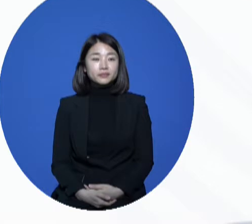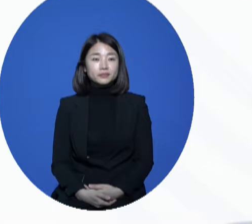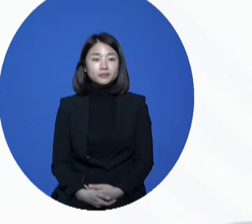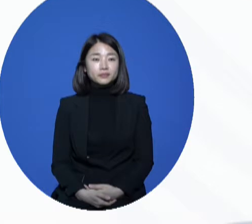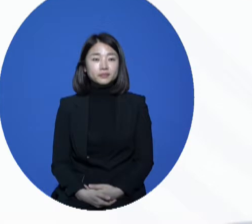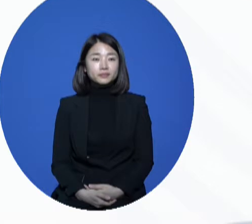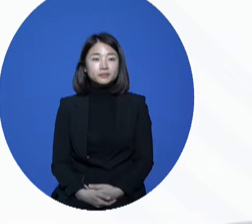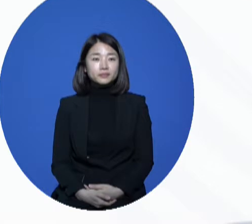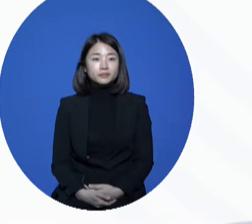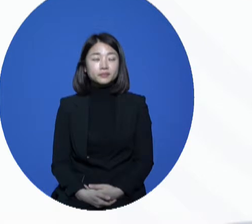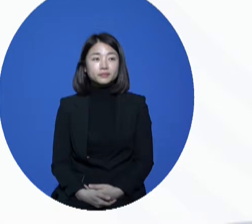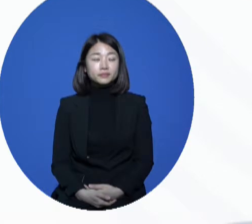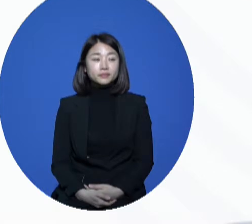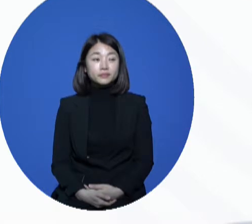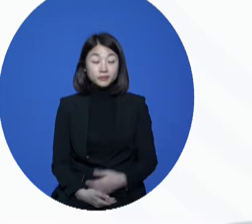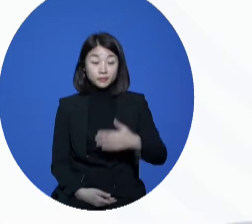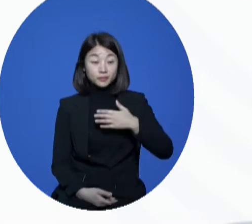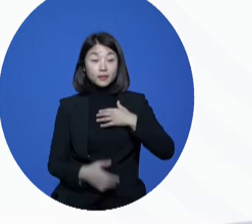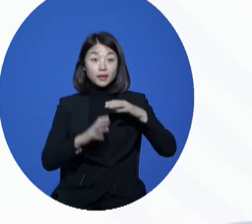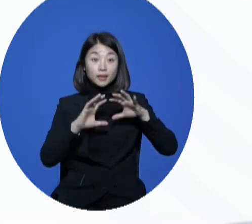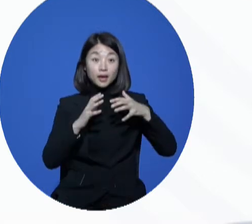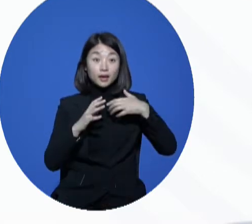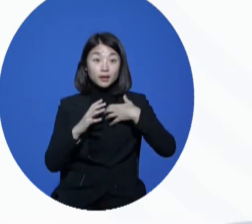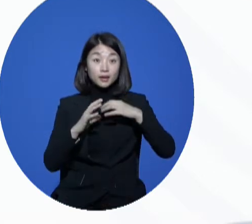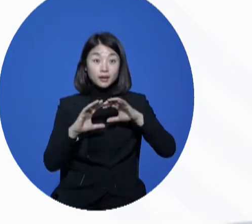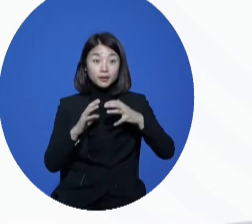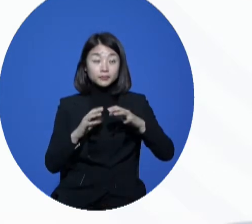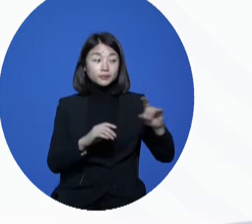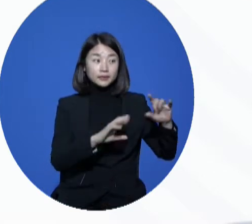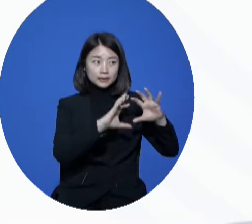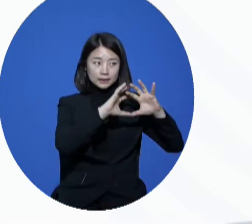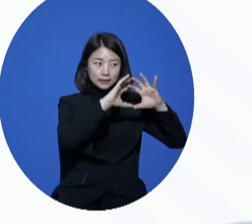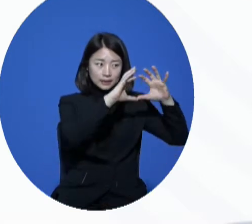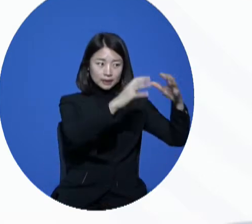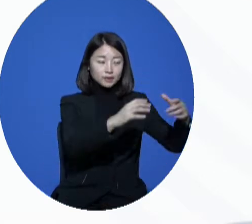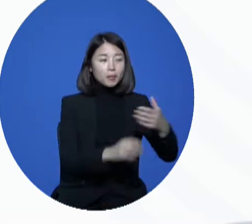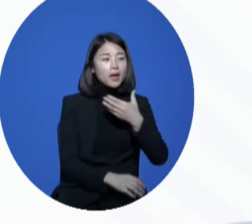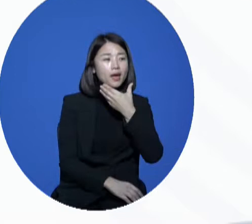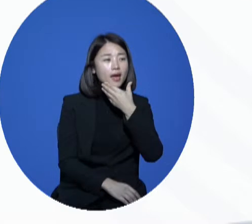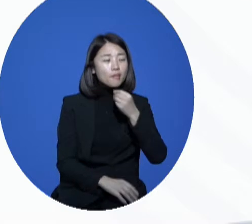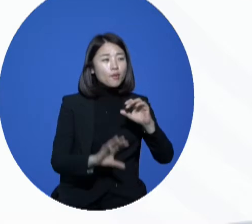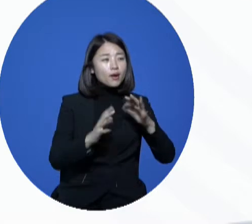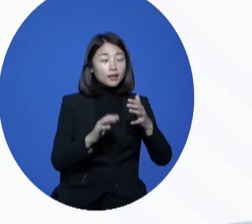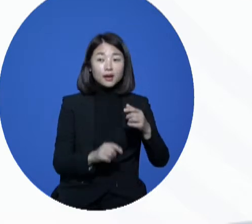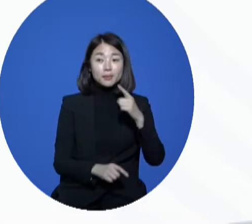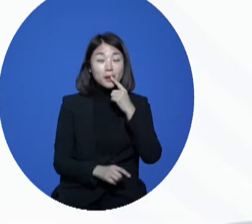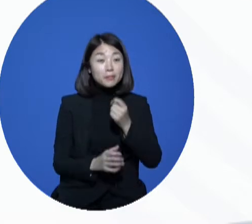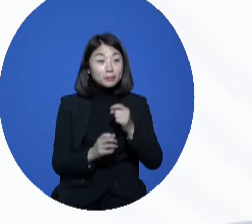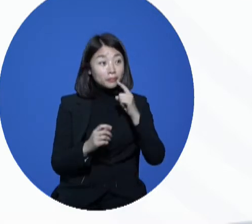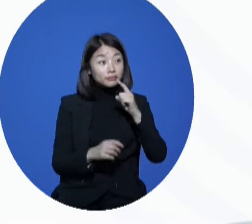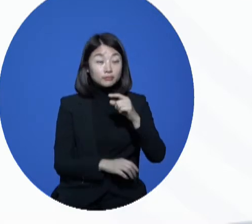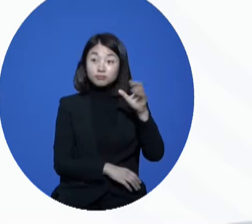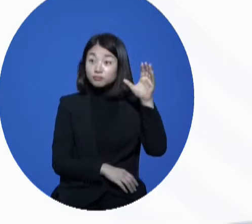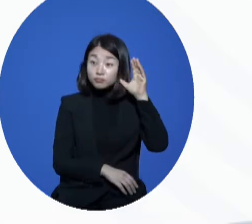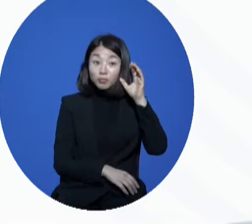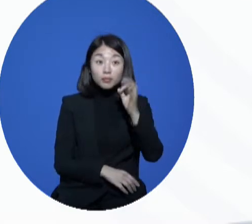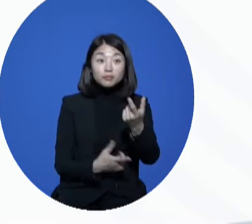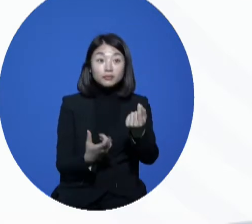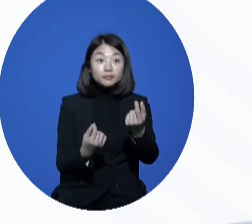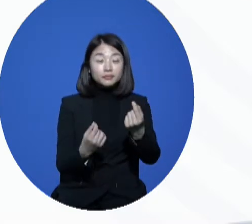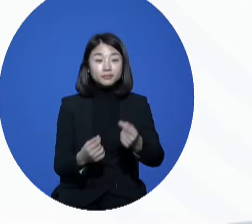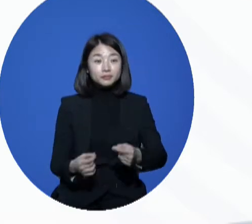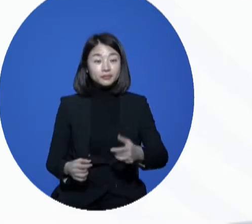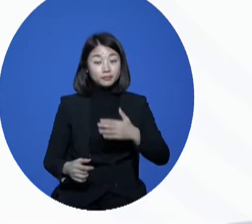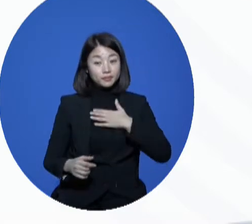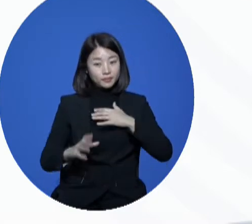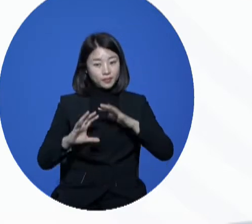있습니다. 핀란드의 경우는 세계에서 가장 행복한 나라로 꼽히고 있습니다.